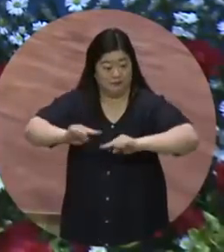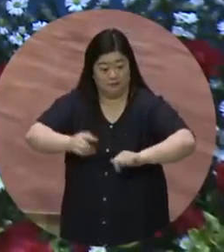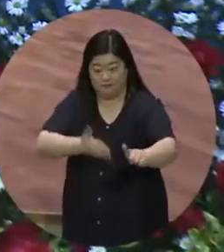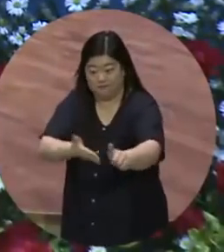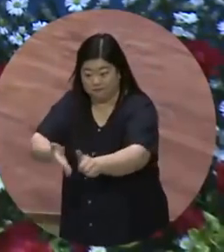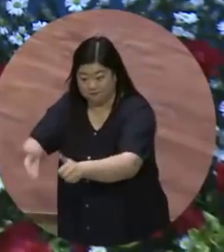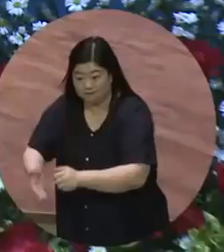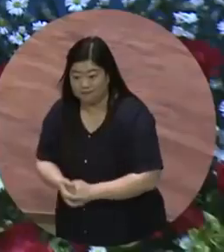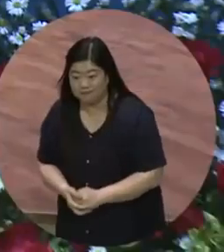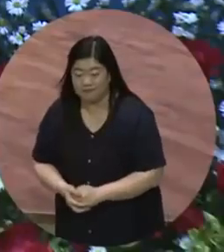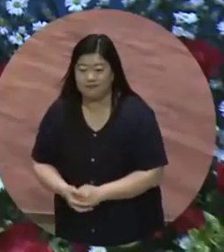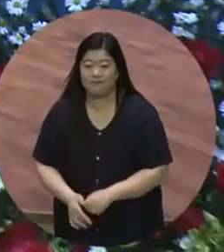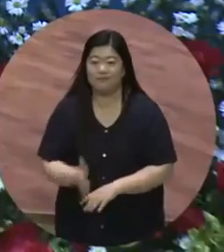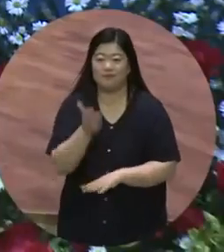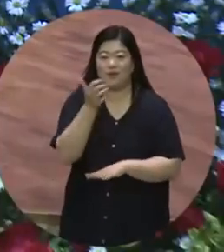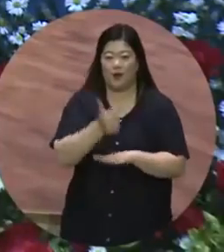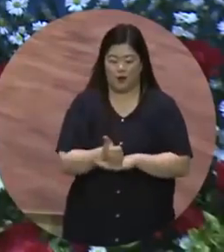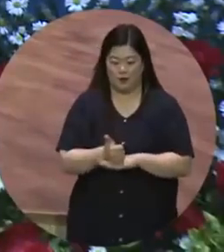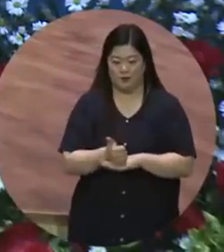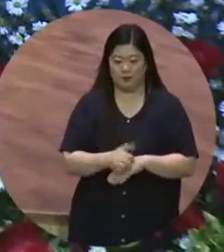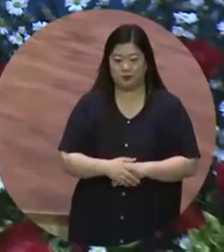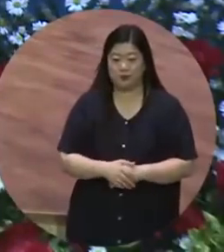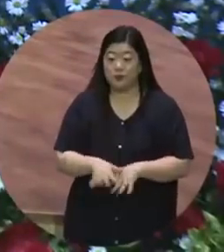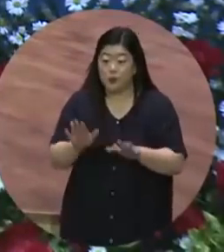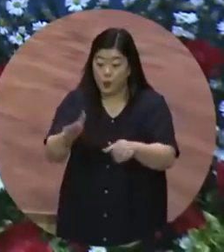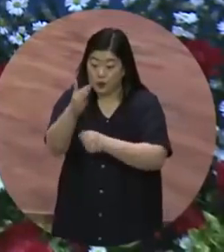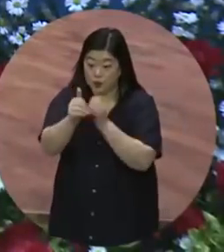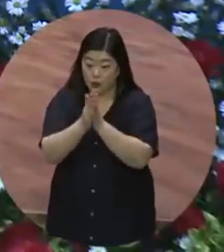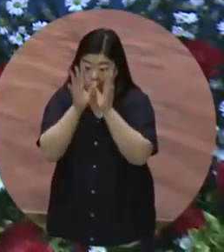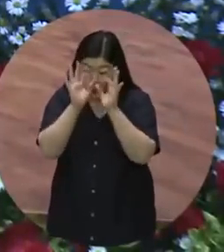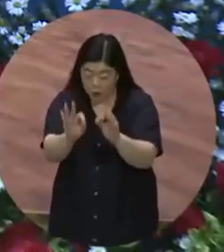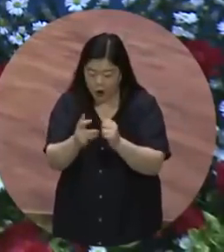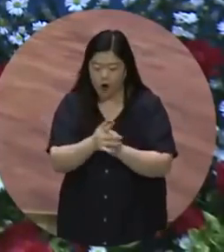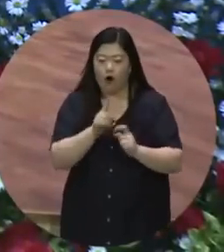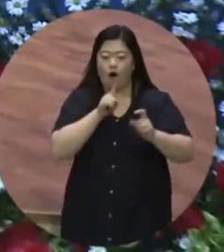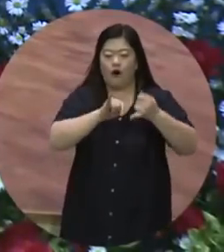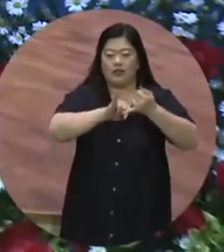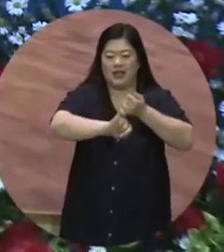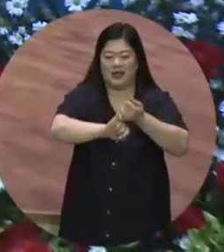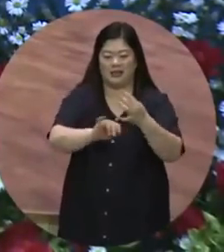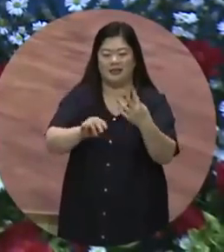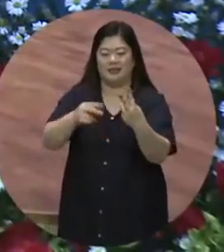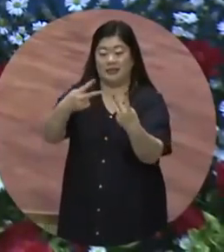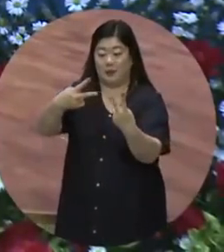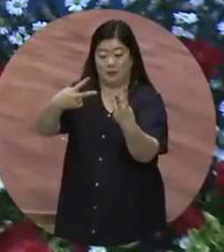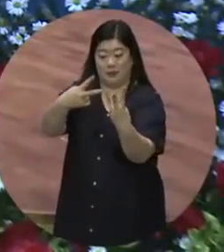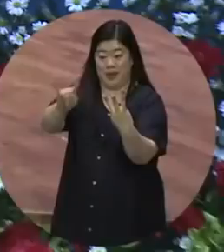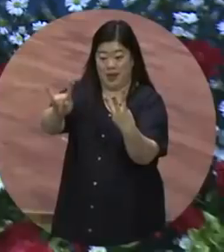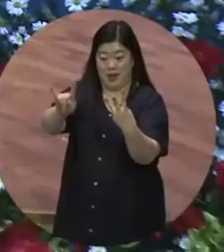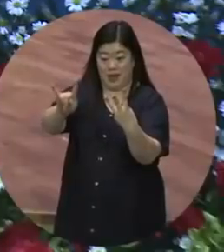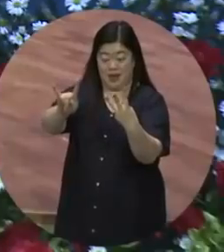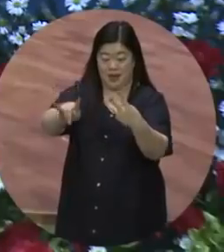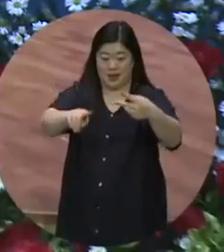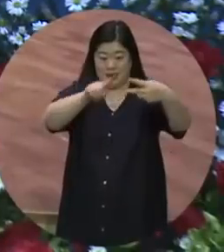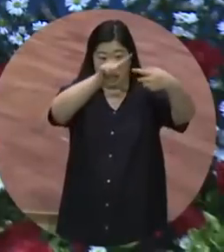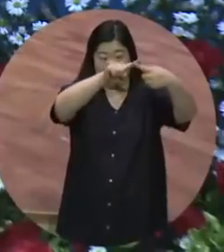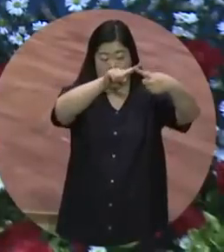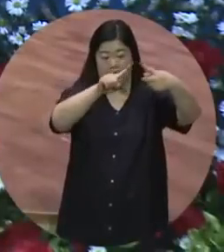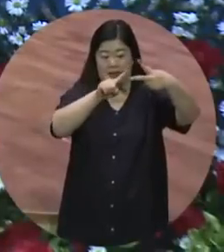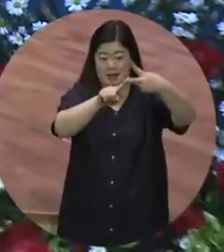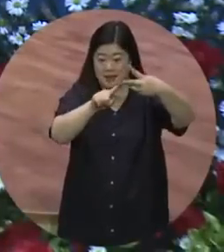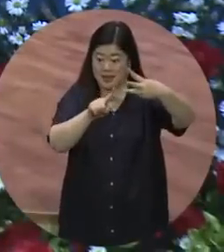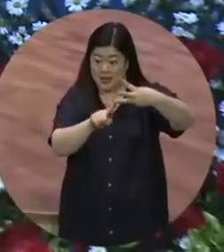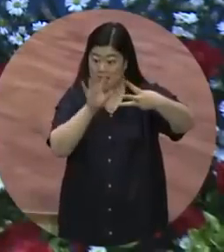결론입니다. 성경에 보면 오늘 나온 언약의 3대를 말하면서 아주 독특한 표현을 하죠. 그것이